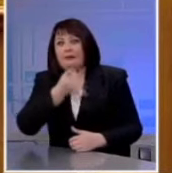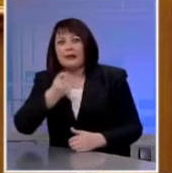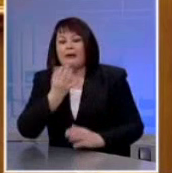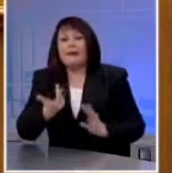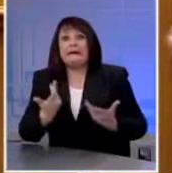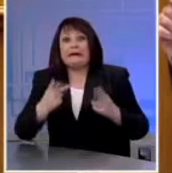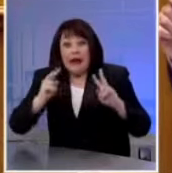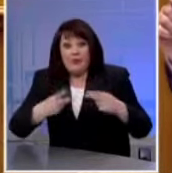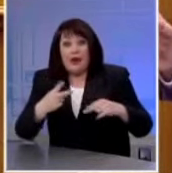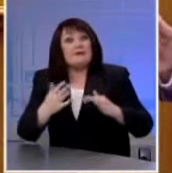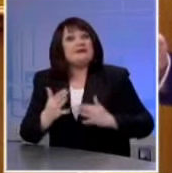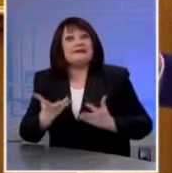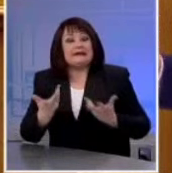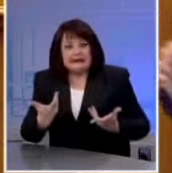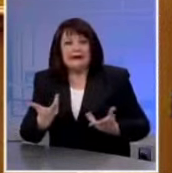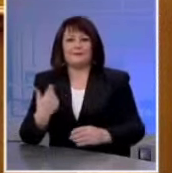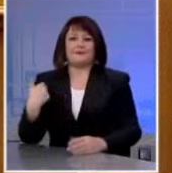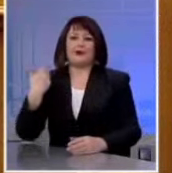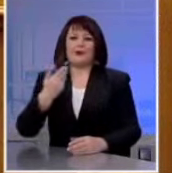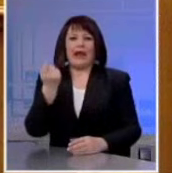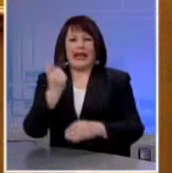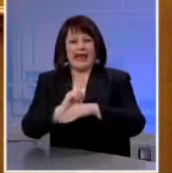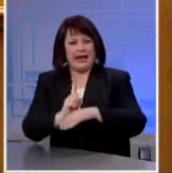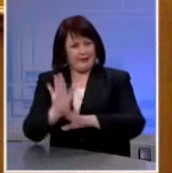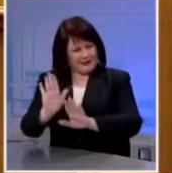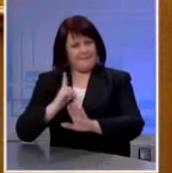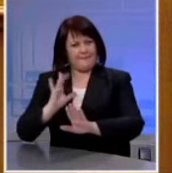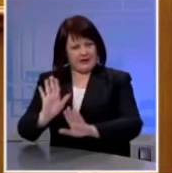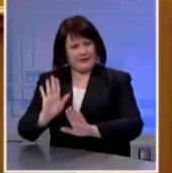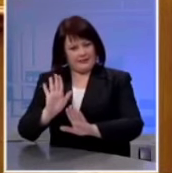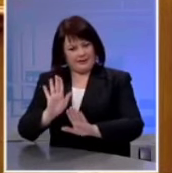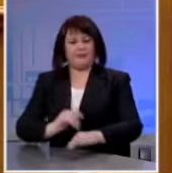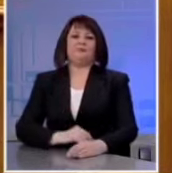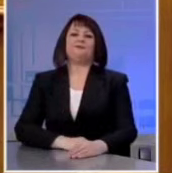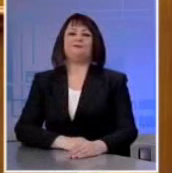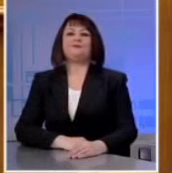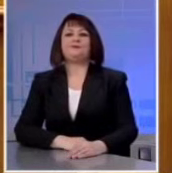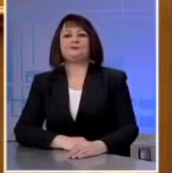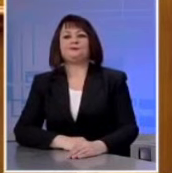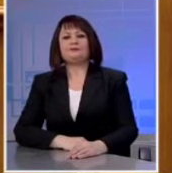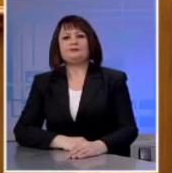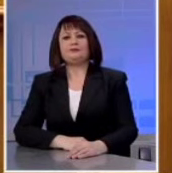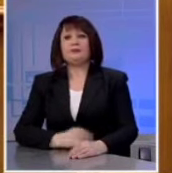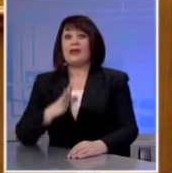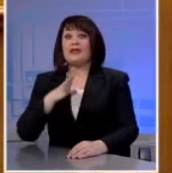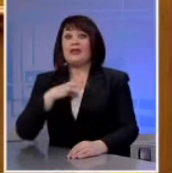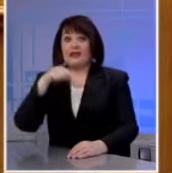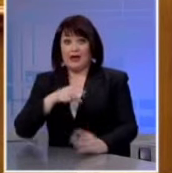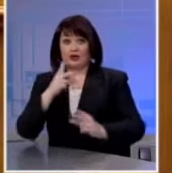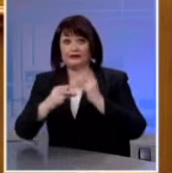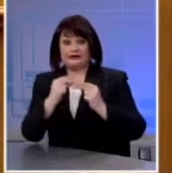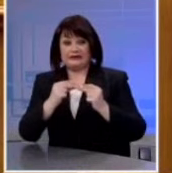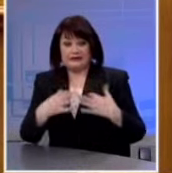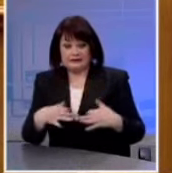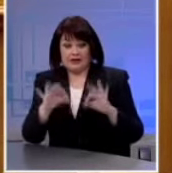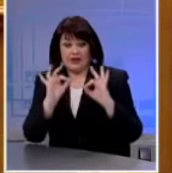Περιμένατε λοιπόν μέρες, ας μου επιτρέψετε να περιμένετε λίγα ακόμα λεπτά. Γιατί δεν θέλω να ξεκινήσω αυτή τη συζήτηση